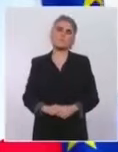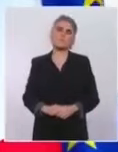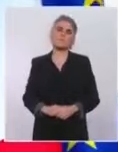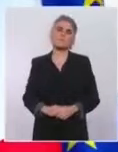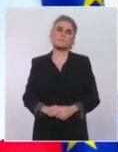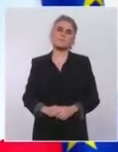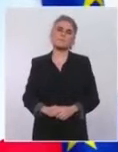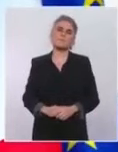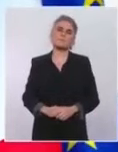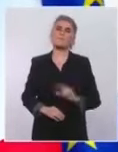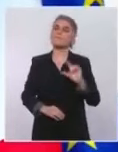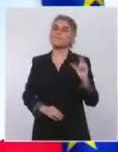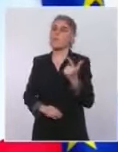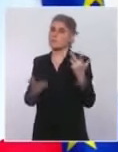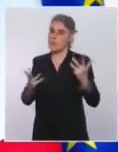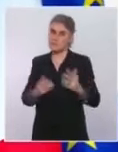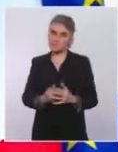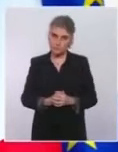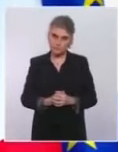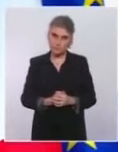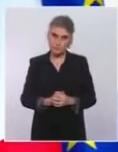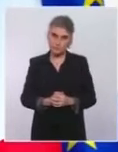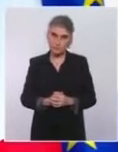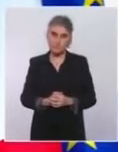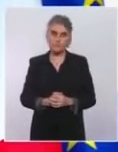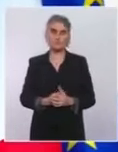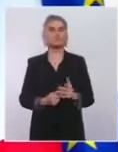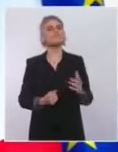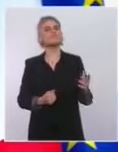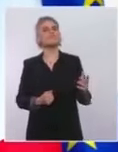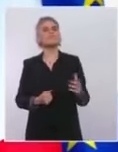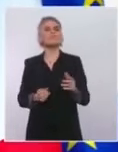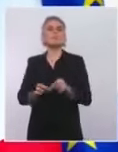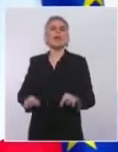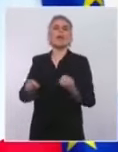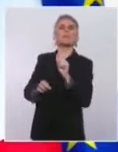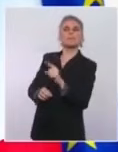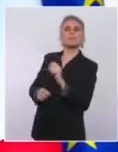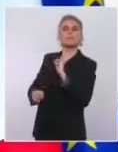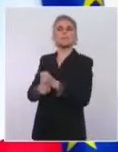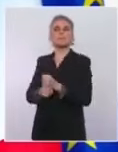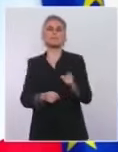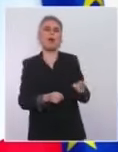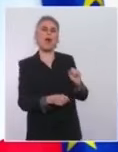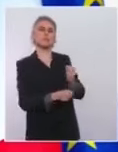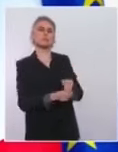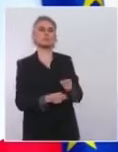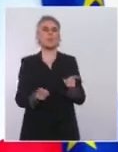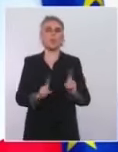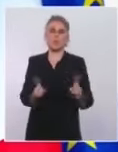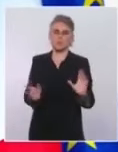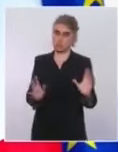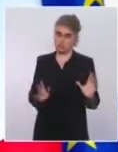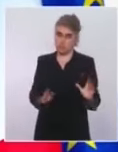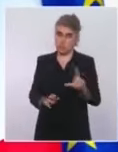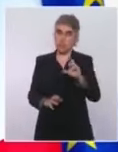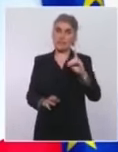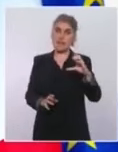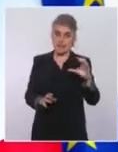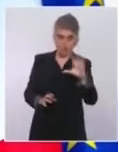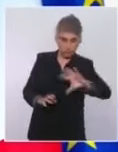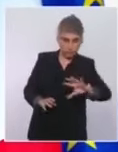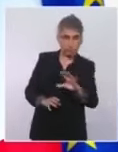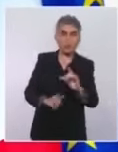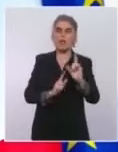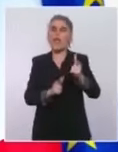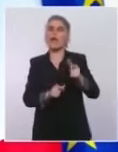Deuxièmement, il n'y a pas de 2 poids 2 mesures. La guerre dans l'Est de la RDC ne doit pas être une guerre oubliée. Et c'est pourquoi